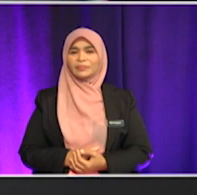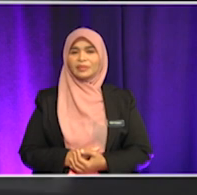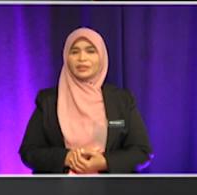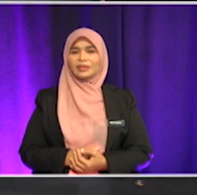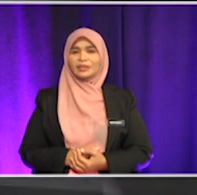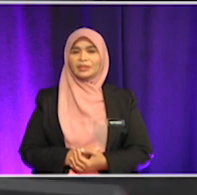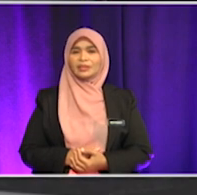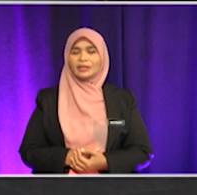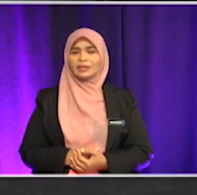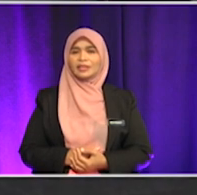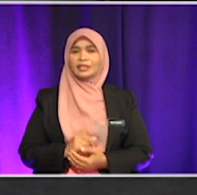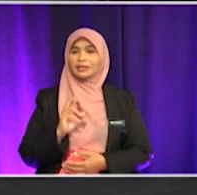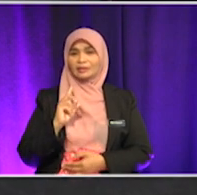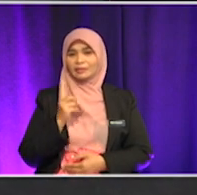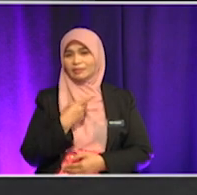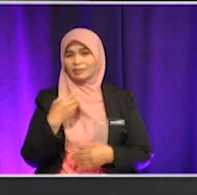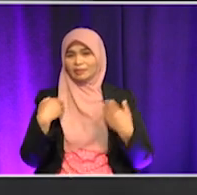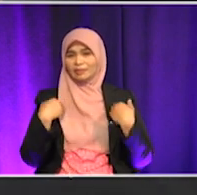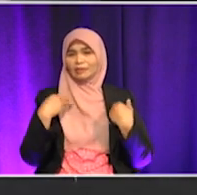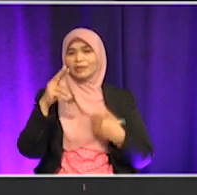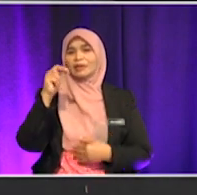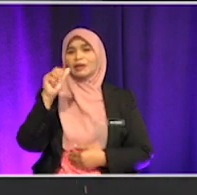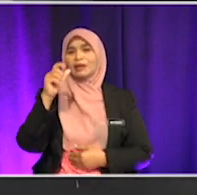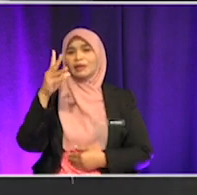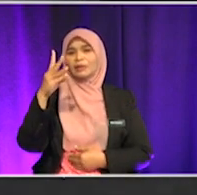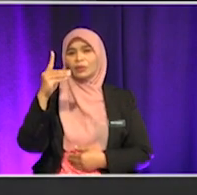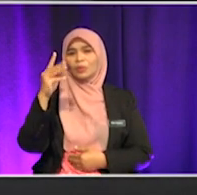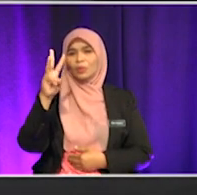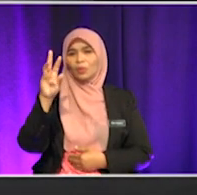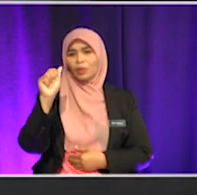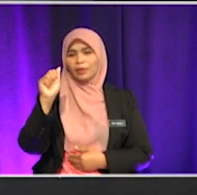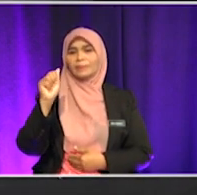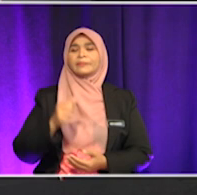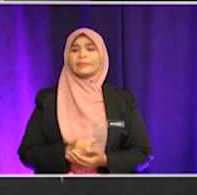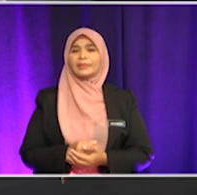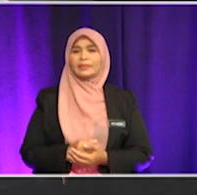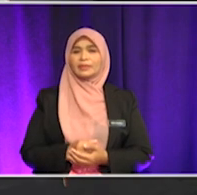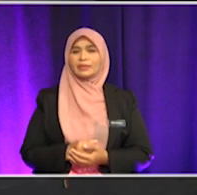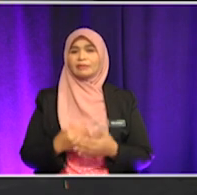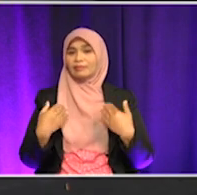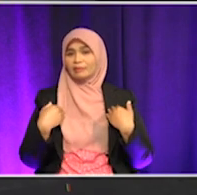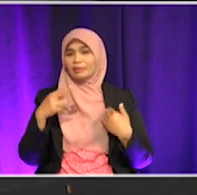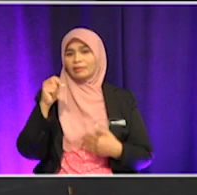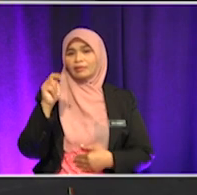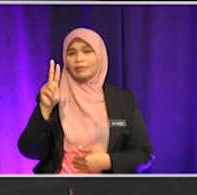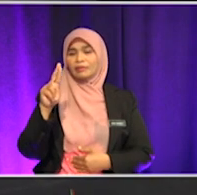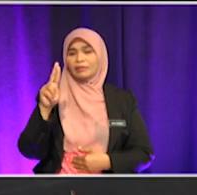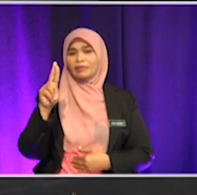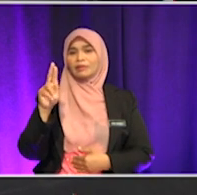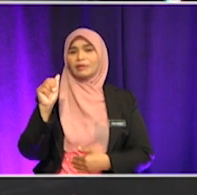Okey, kita ada Nadwa Hanan. Hai. Okey, kita ada Nur Adlina. Hai